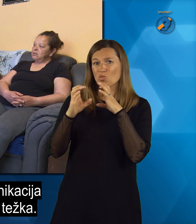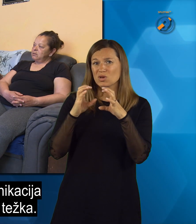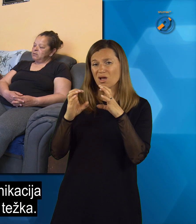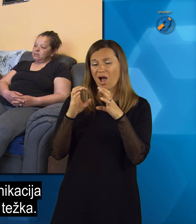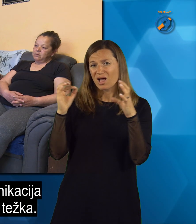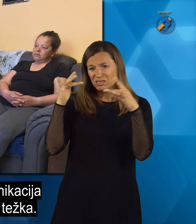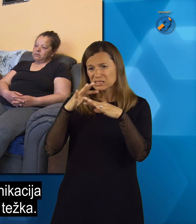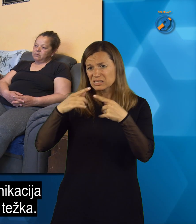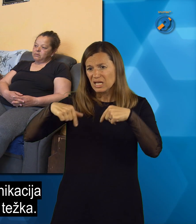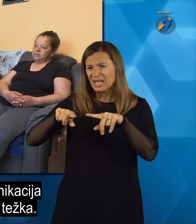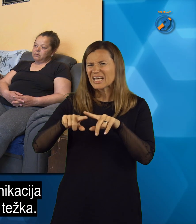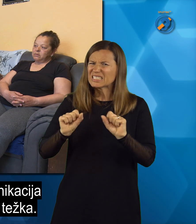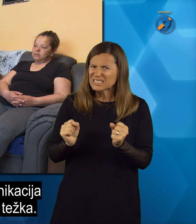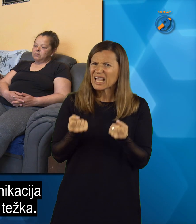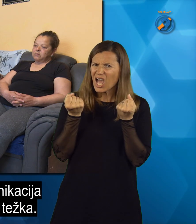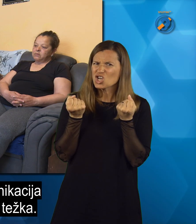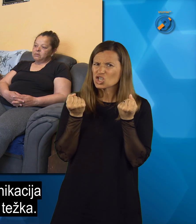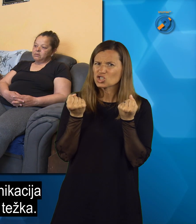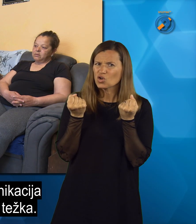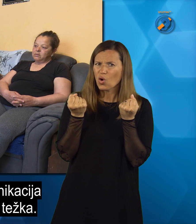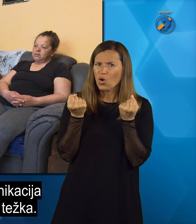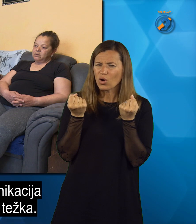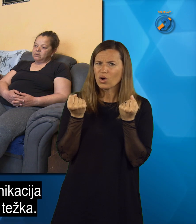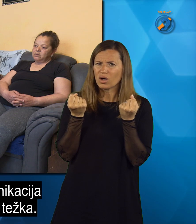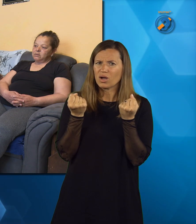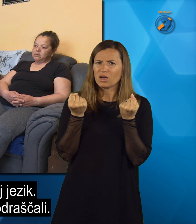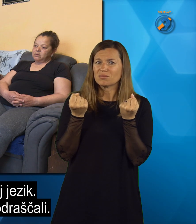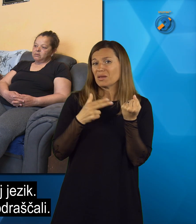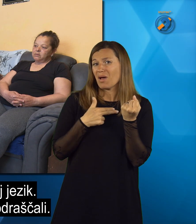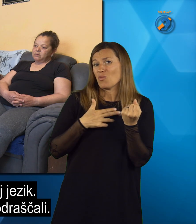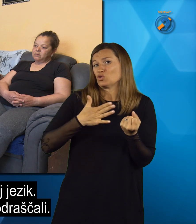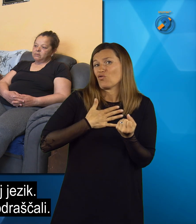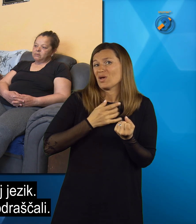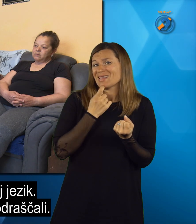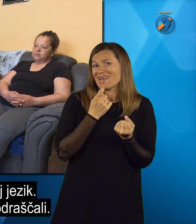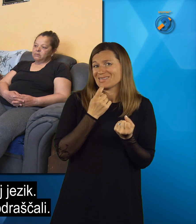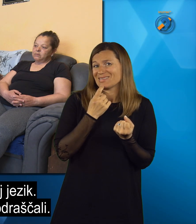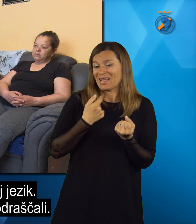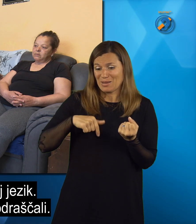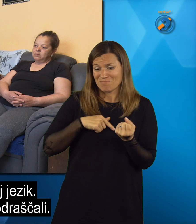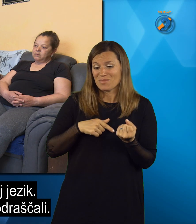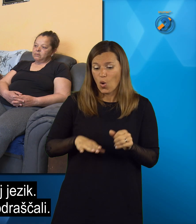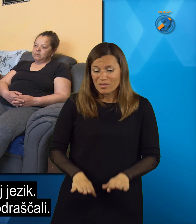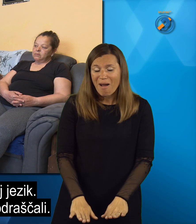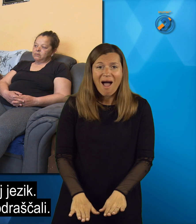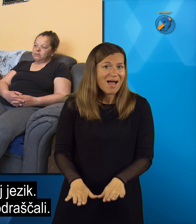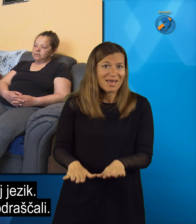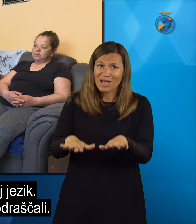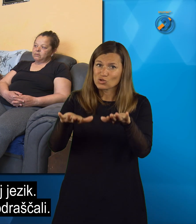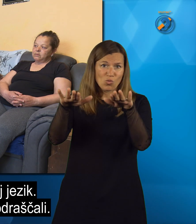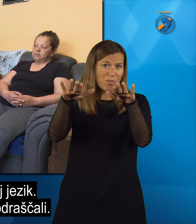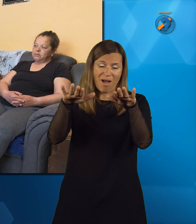Naša komunikacija je bolj taka težka, ne. Mi imamo svoj jezik, mi smo